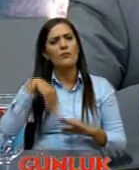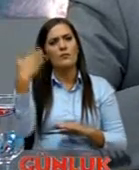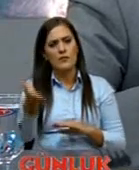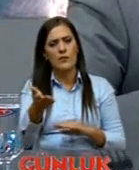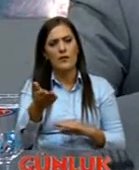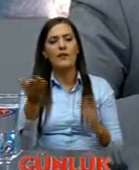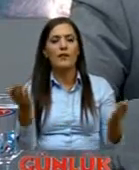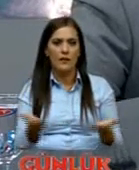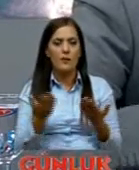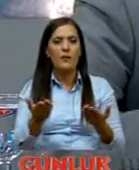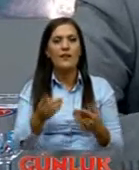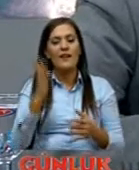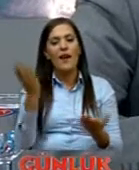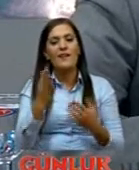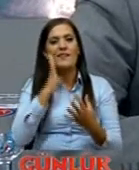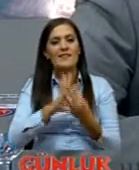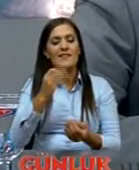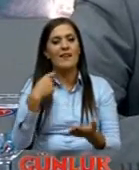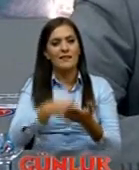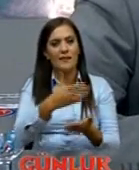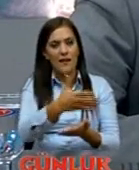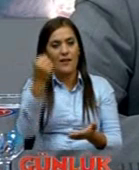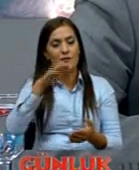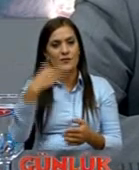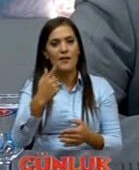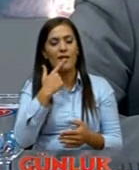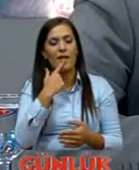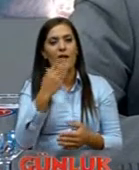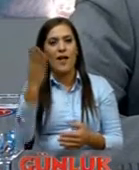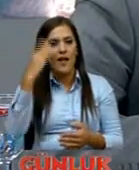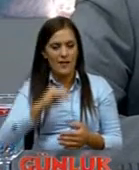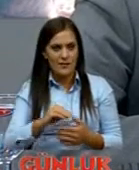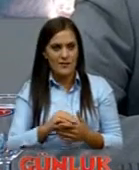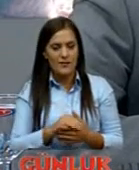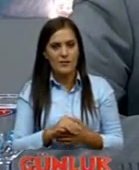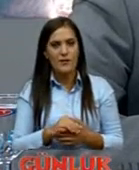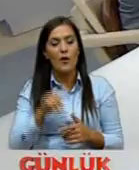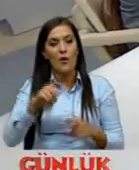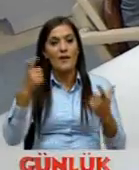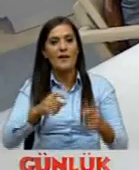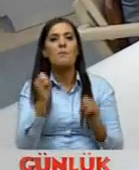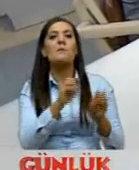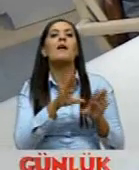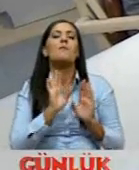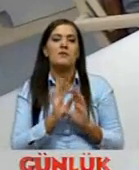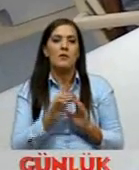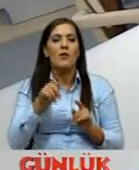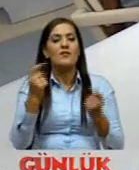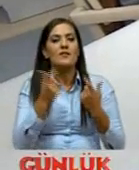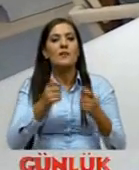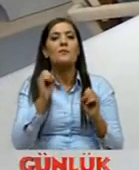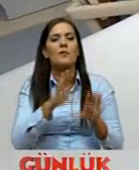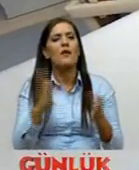sonra da tabii ki artık insanlar satın aldıktan sonra tadına da varacaklar. Evet. O mekanı bırakmayacaklar. O iş